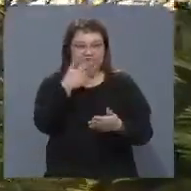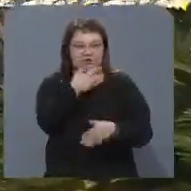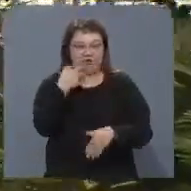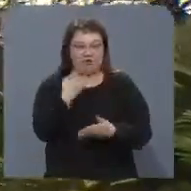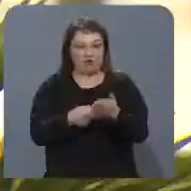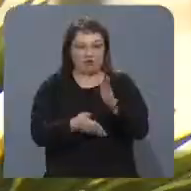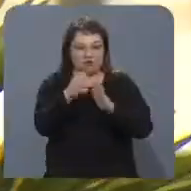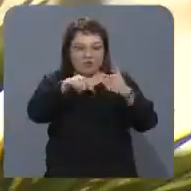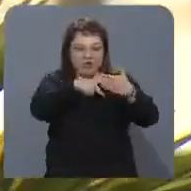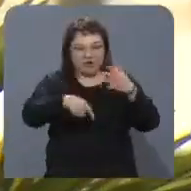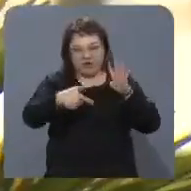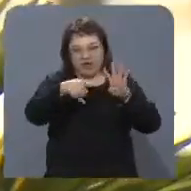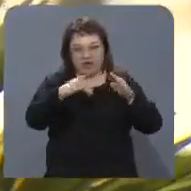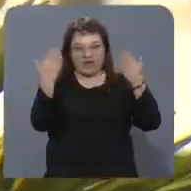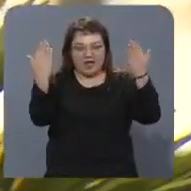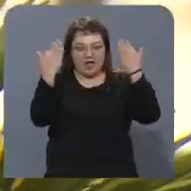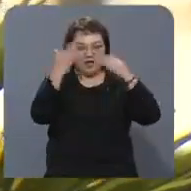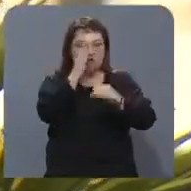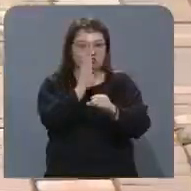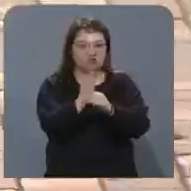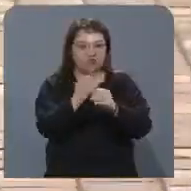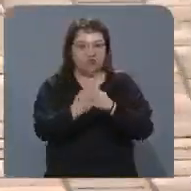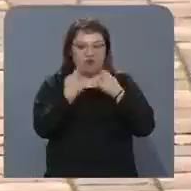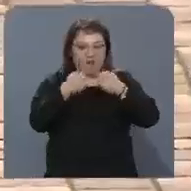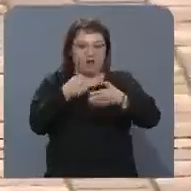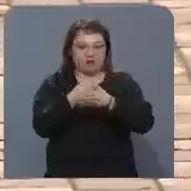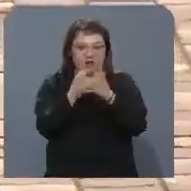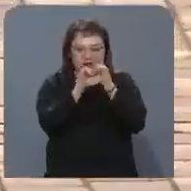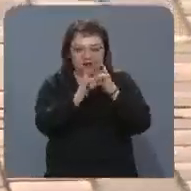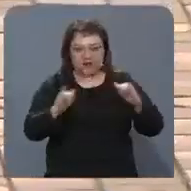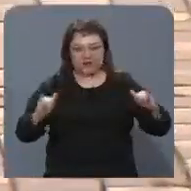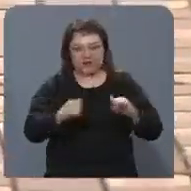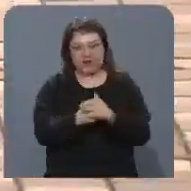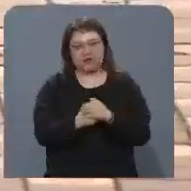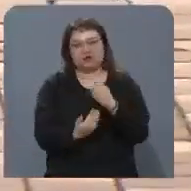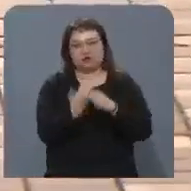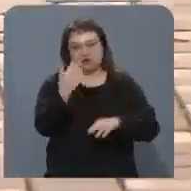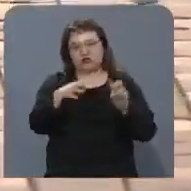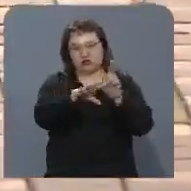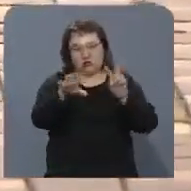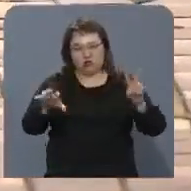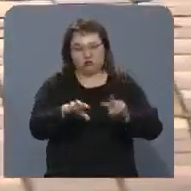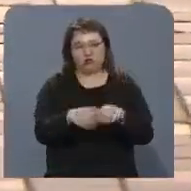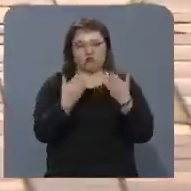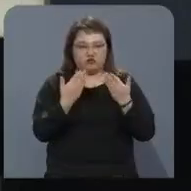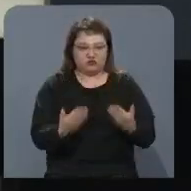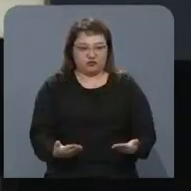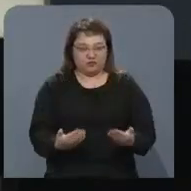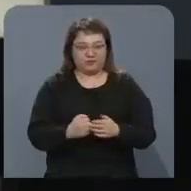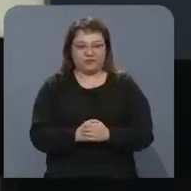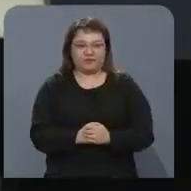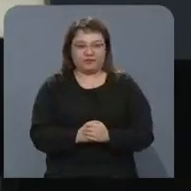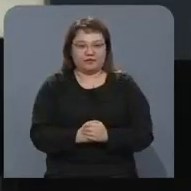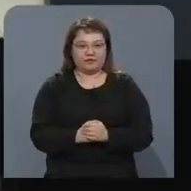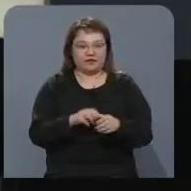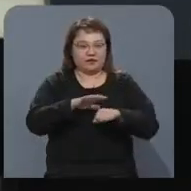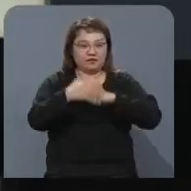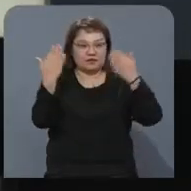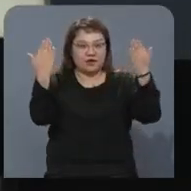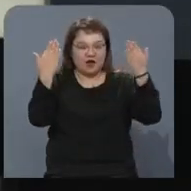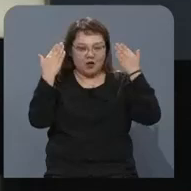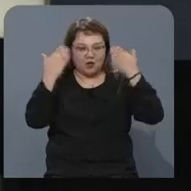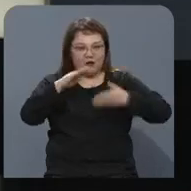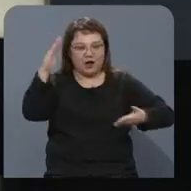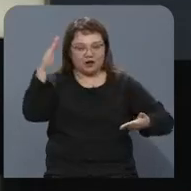영어교육도시 내 4개 국제학교 가운데 확진자가 나온 학교 등 2곳만 잠정 휴교에 들어간 데다 국제학교